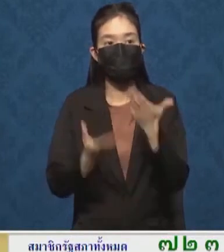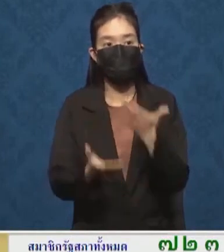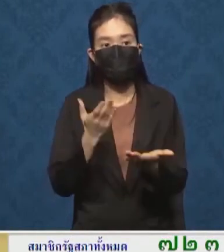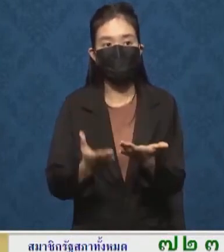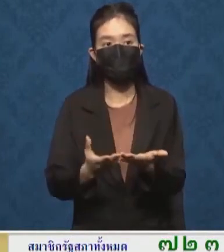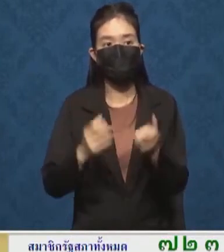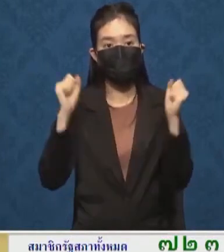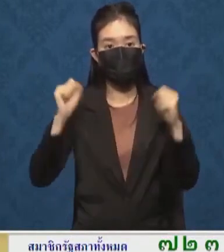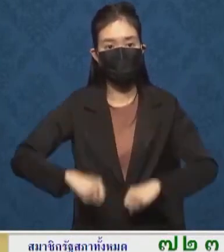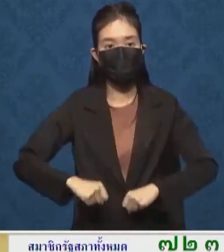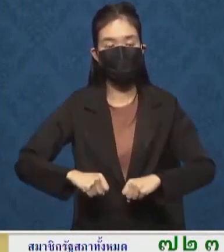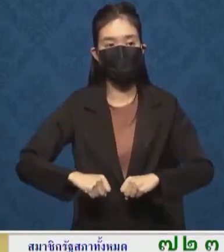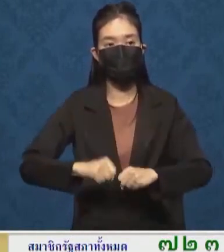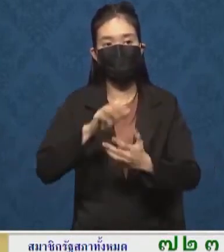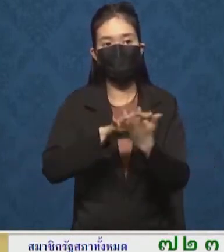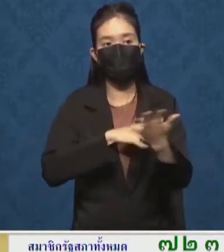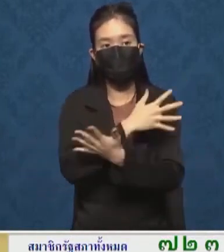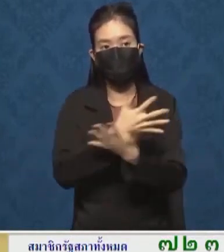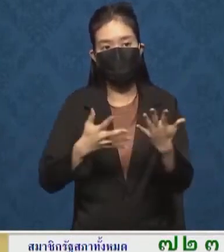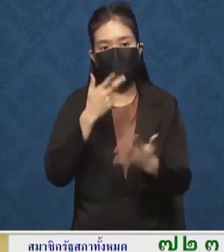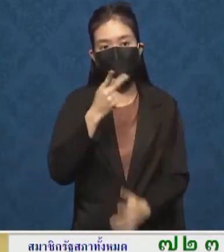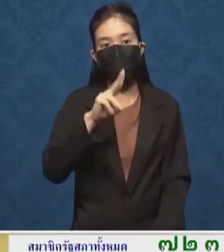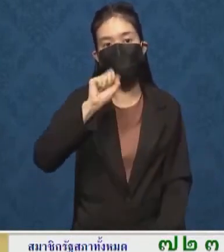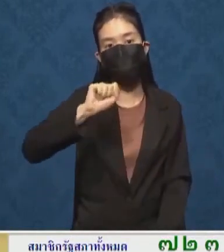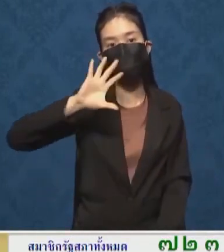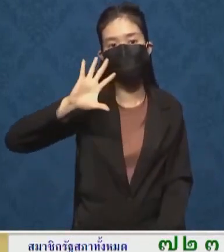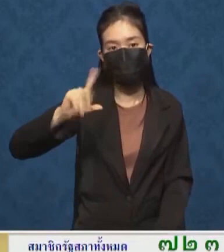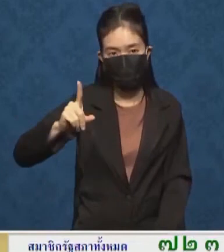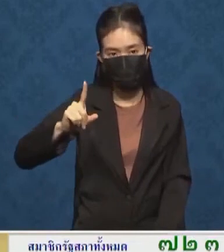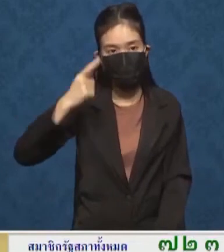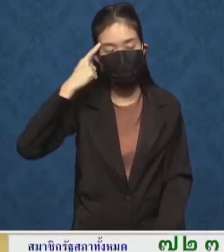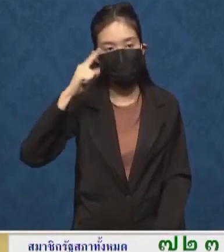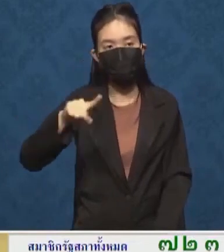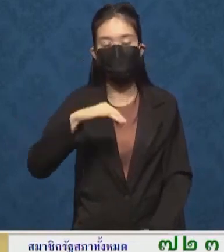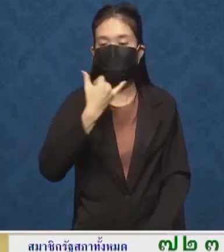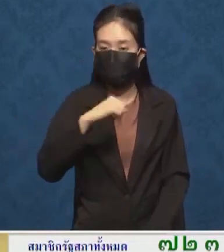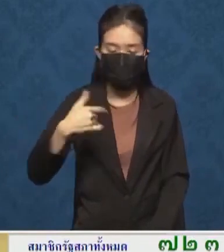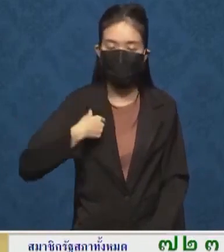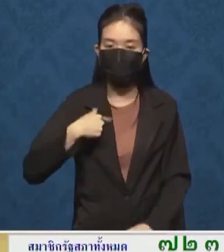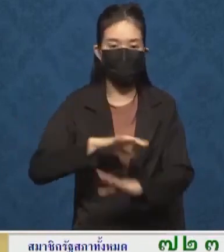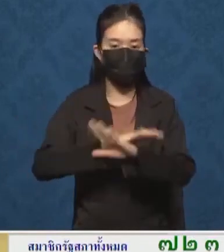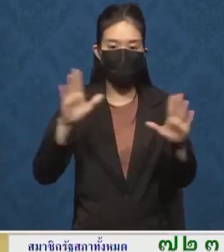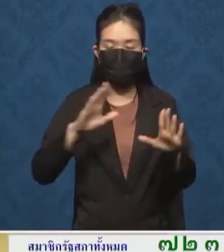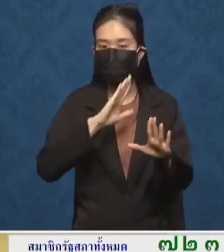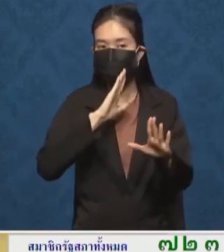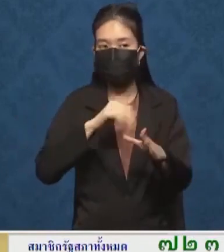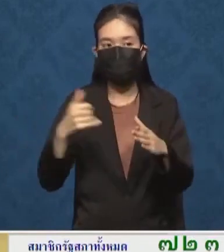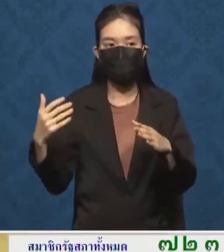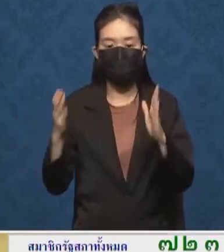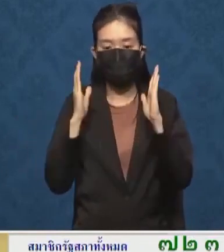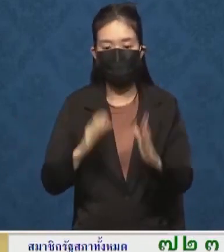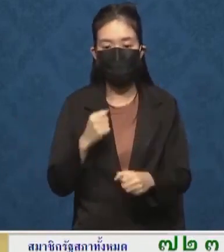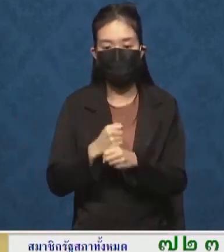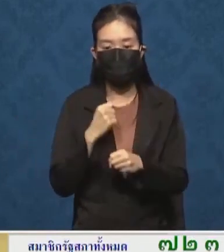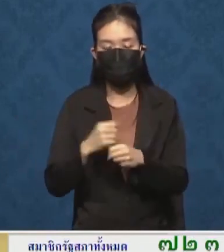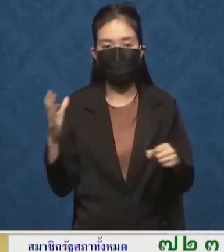ตนี่คือการเอาแผนยุทธศาสตร์ของคสช.มาเพื่อประหัตประหารชีวิตทางการเมืองหากว่านักการเมืองหรือรัฐบาลที่มาจ